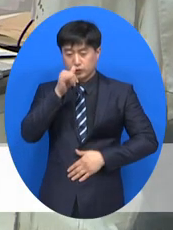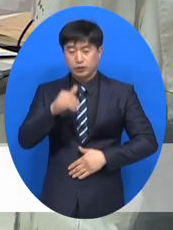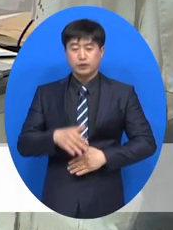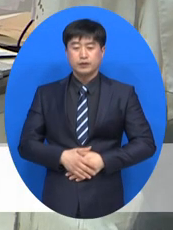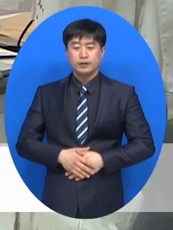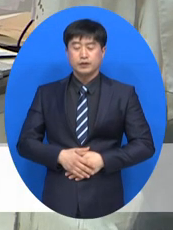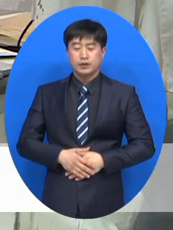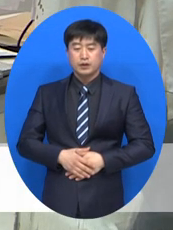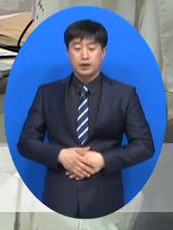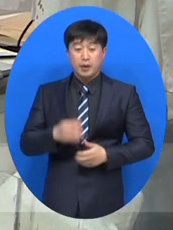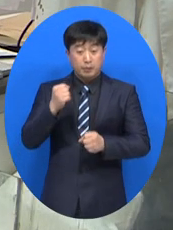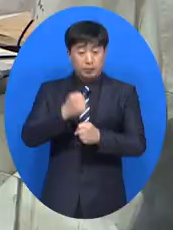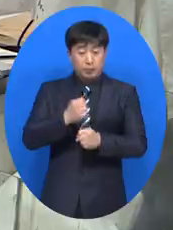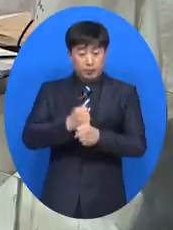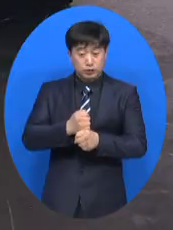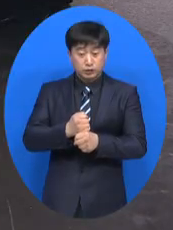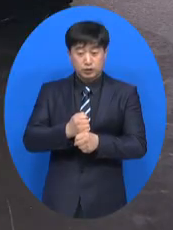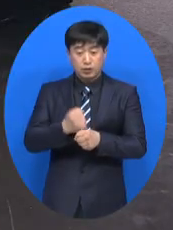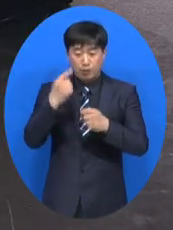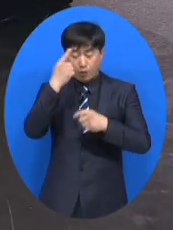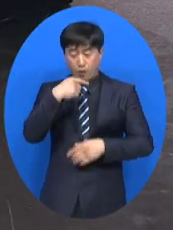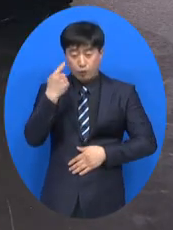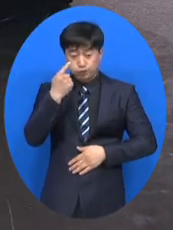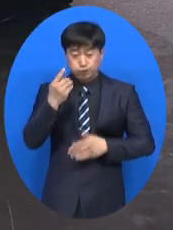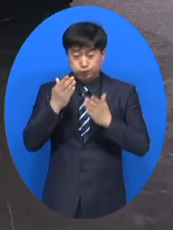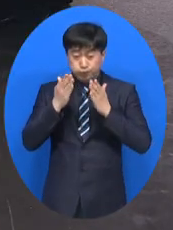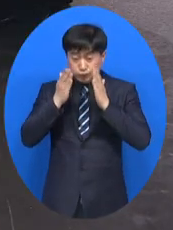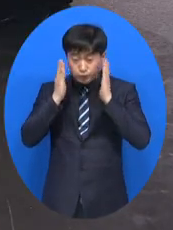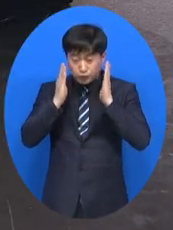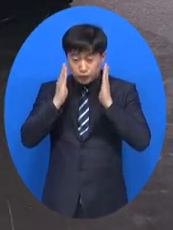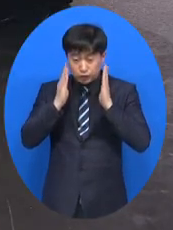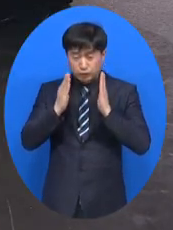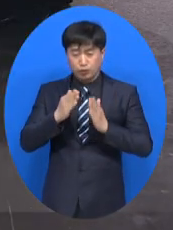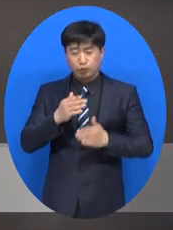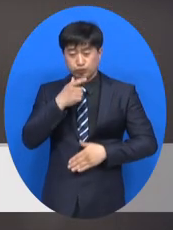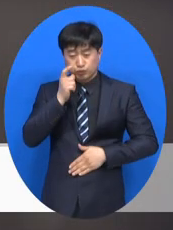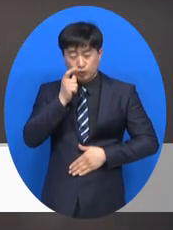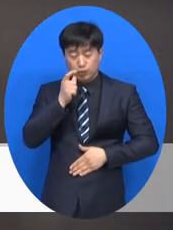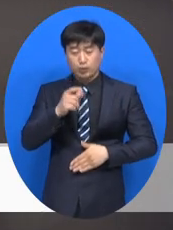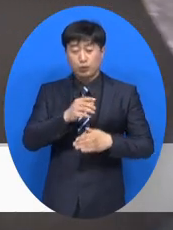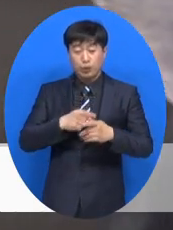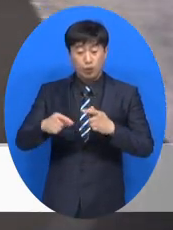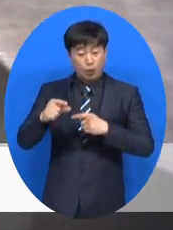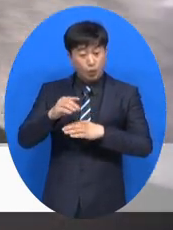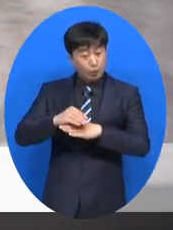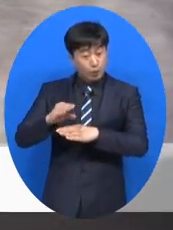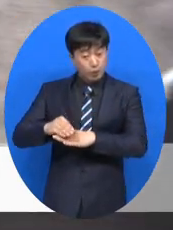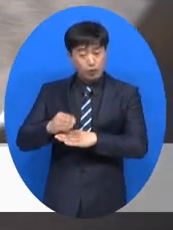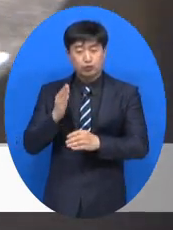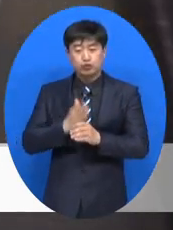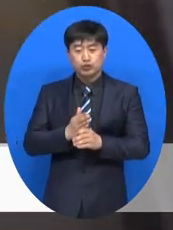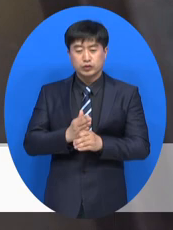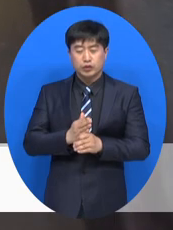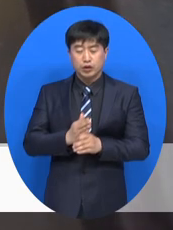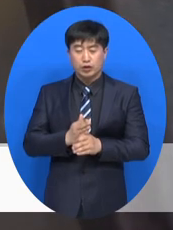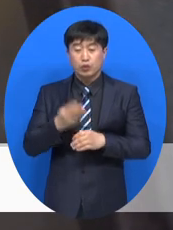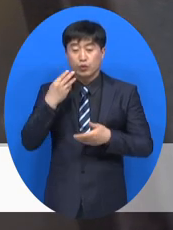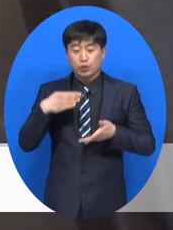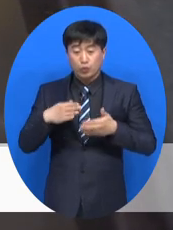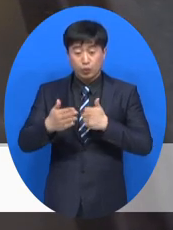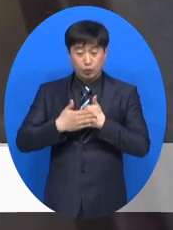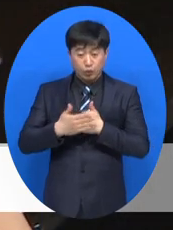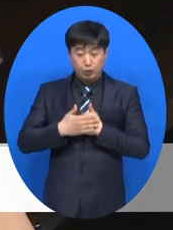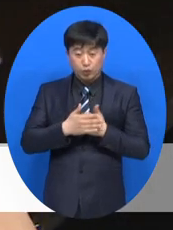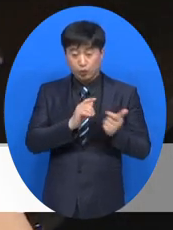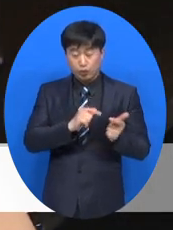이곳은 개발 중이던 마스크팩 시트의 단점을 보안 중이었는데 경기도 도움으로 흡수율 들뜸 최소화 등